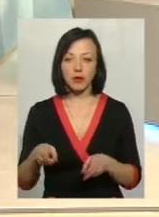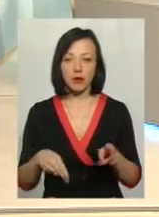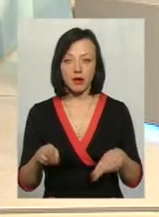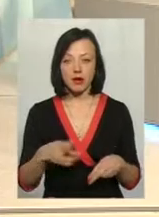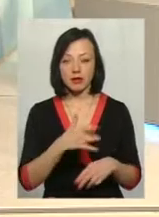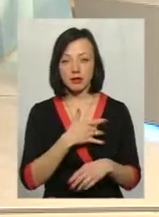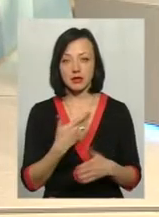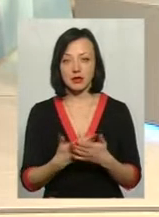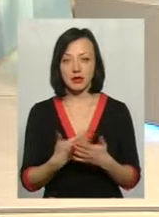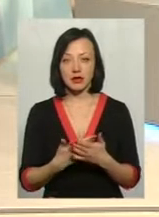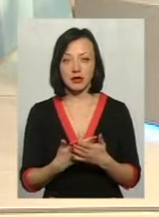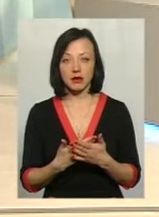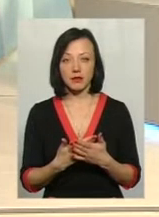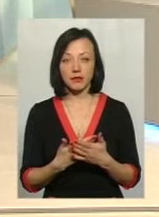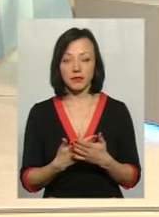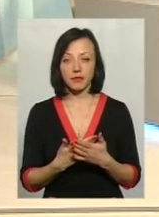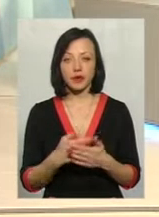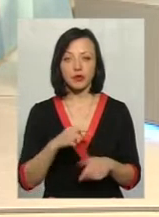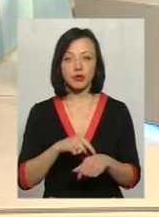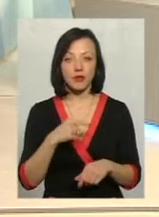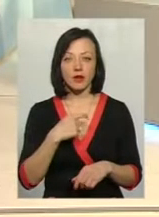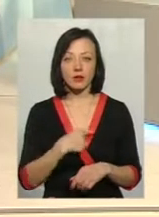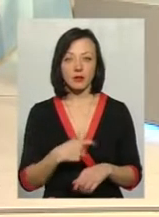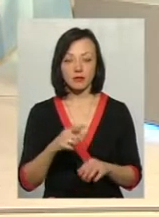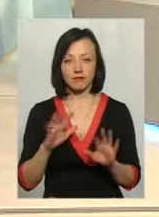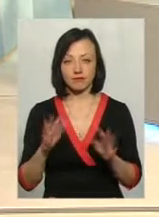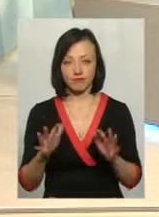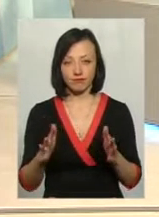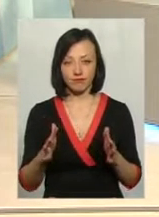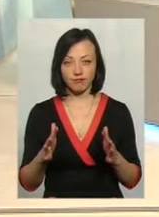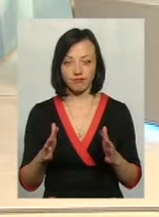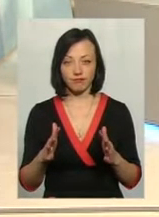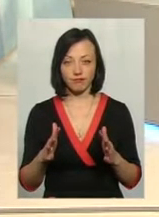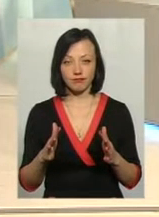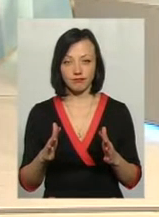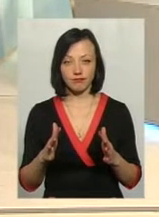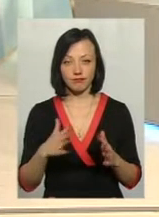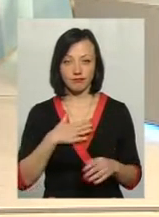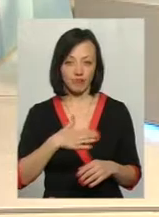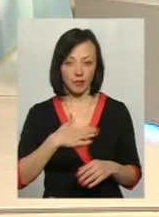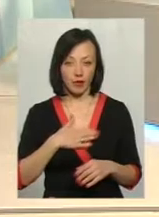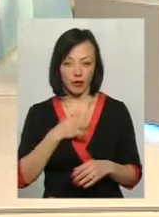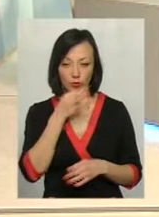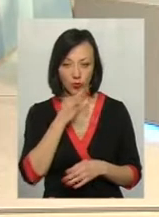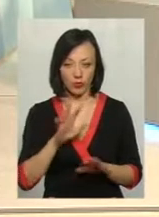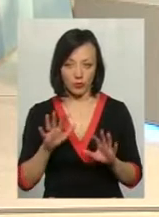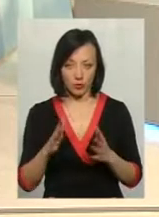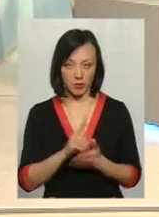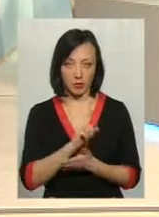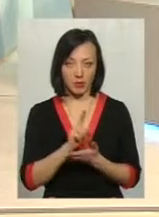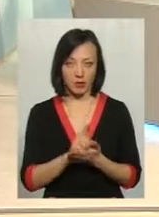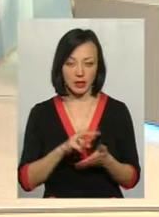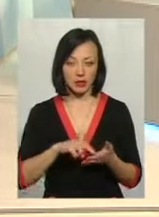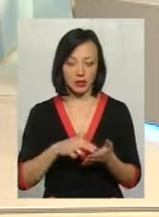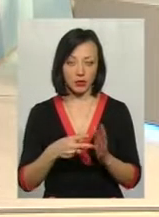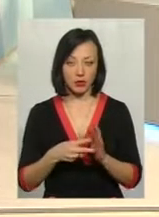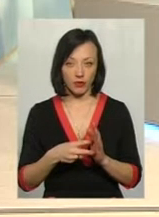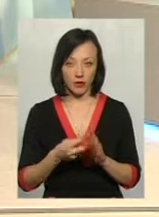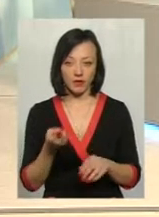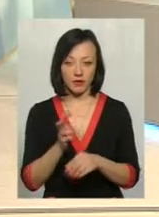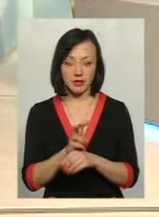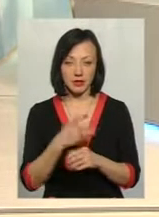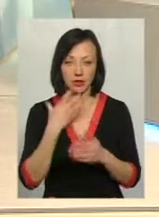на серці чи ще, почуває себе не дуже добре, вона в будь-якому разі має запланувати